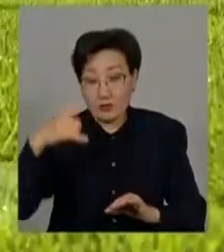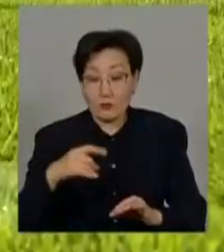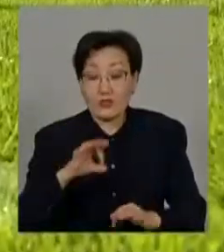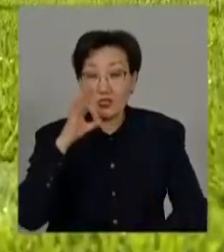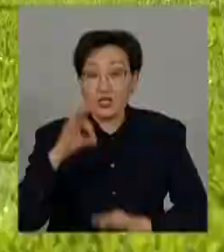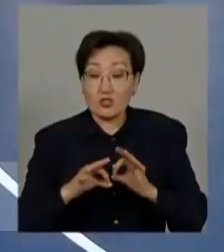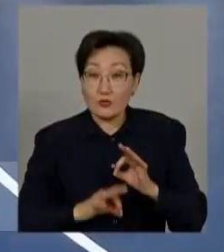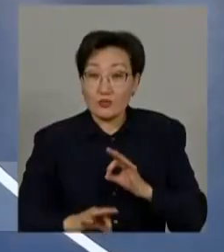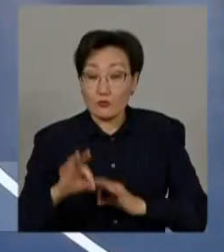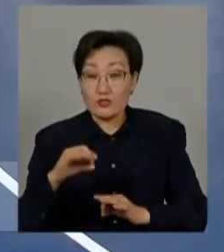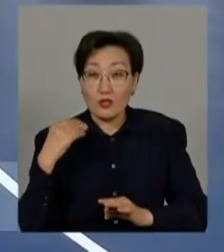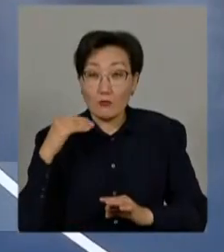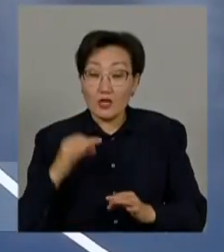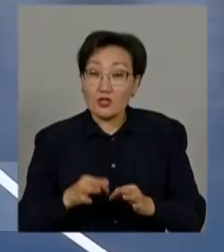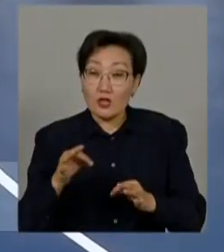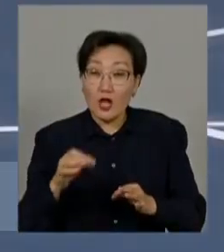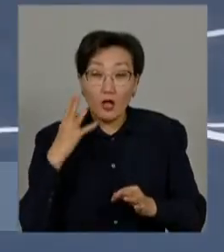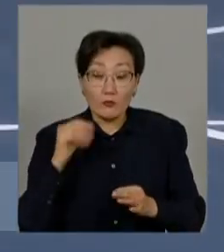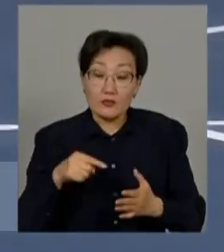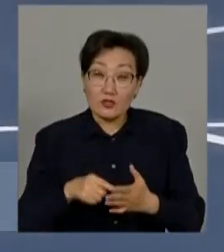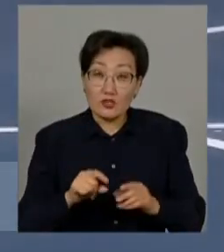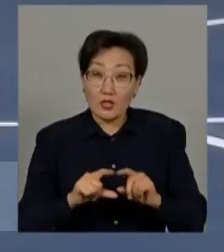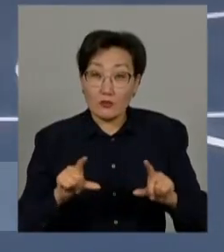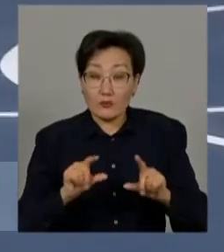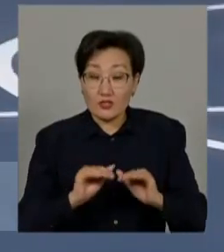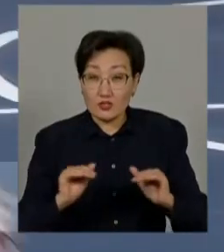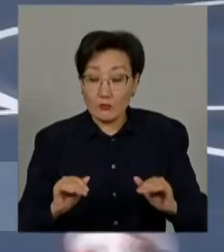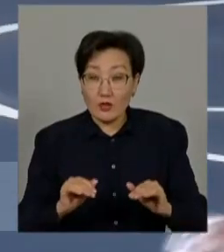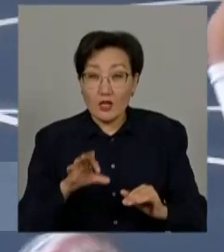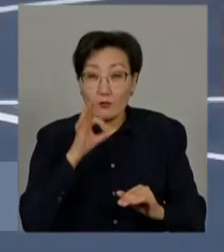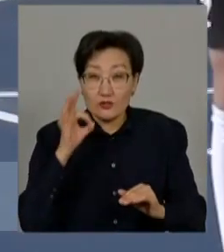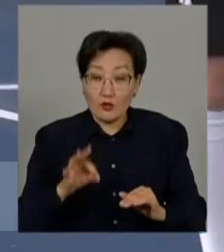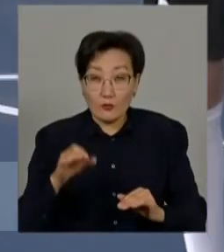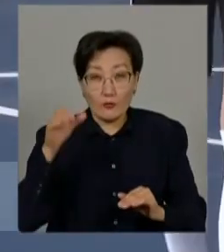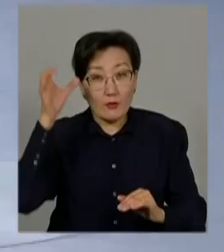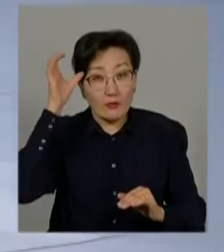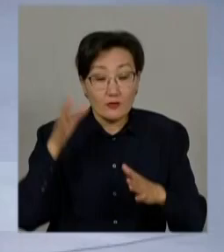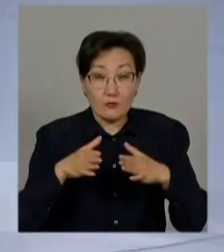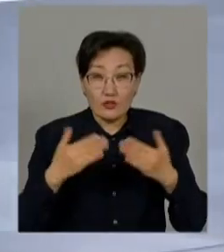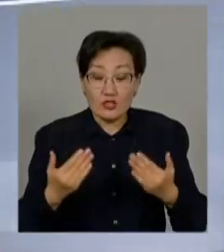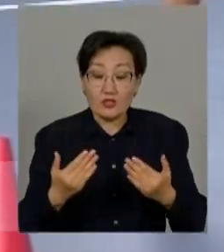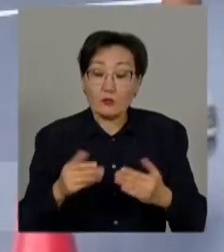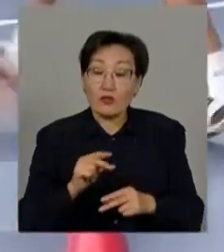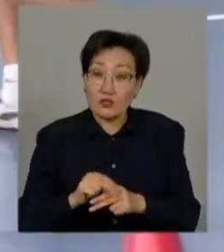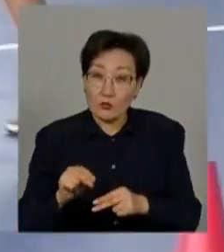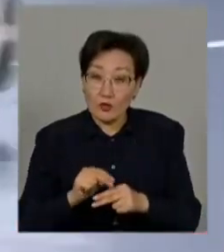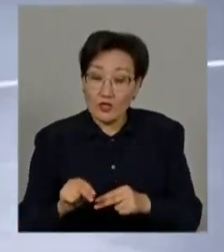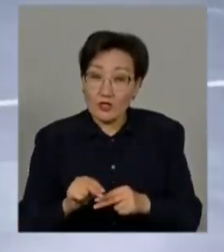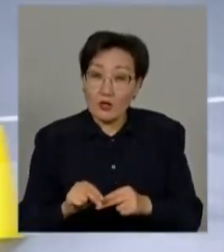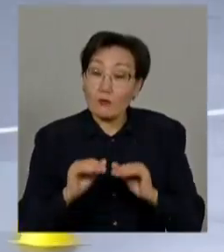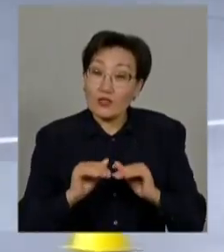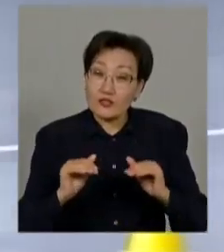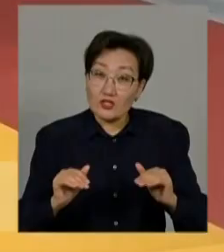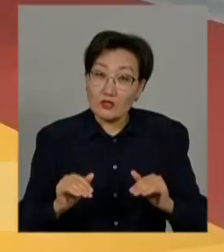мен шығысында, Маңғыстау облысы мен Алматыда мектеп оқушыларын біліктілігі мен білімі жоқтар өнерге баулыған. Сорақсы сол,